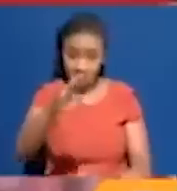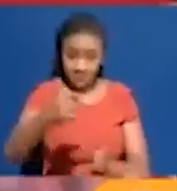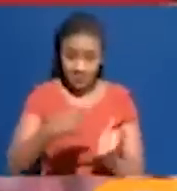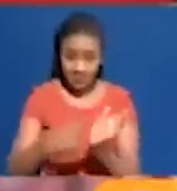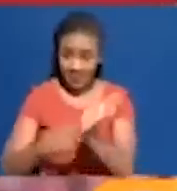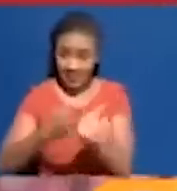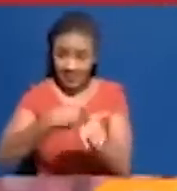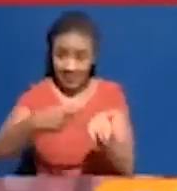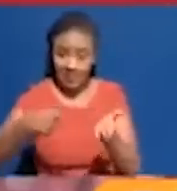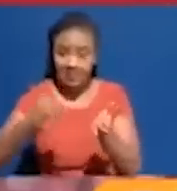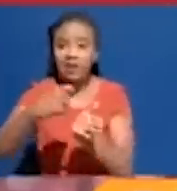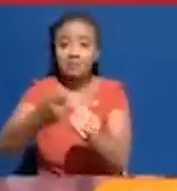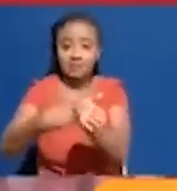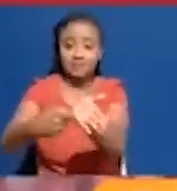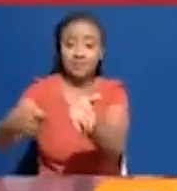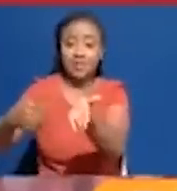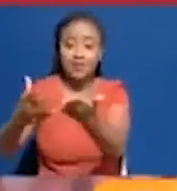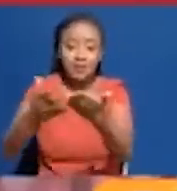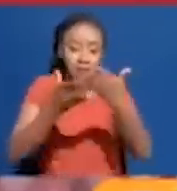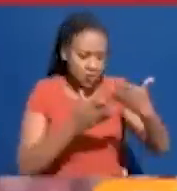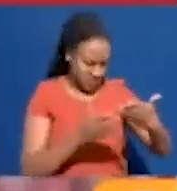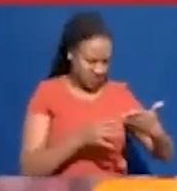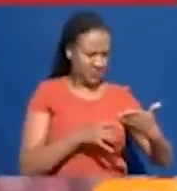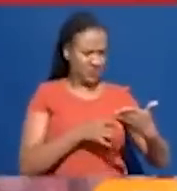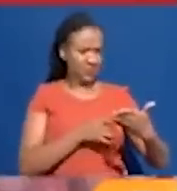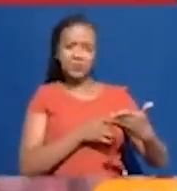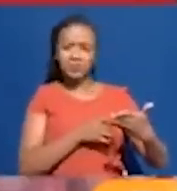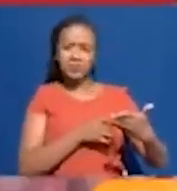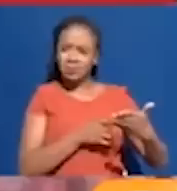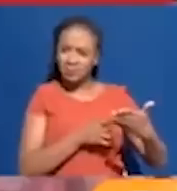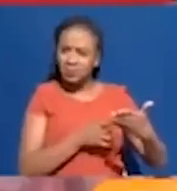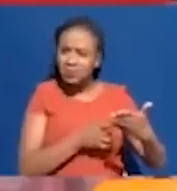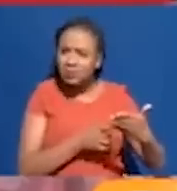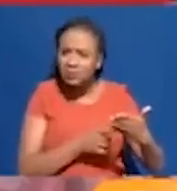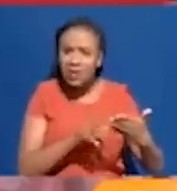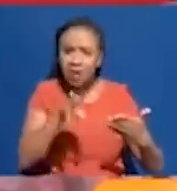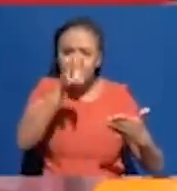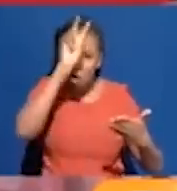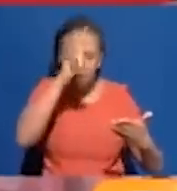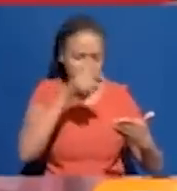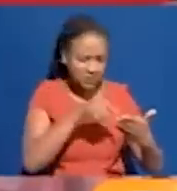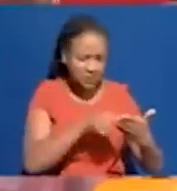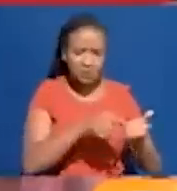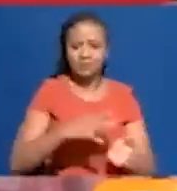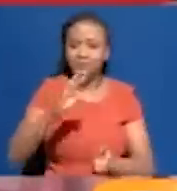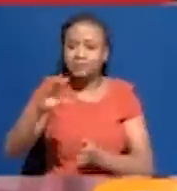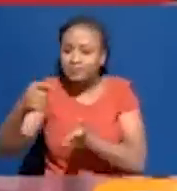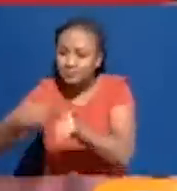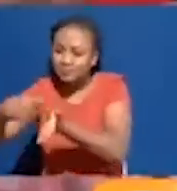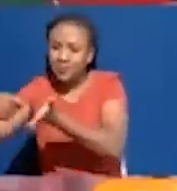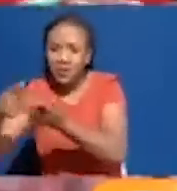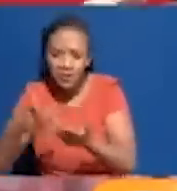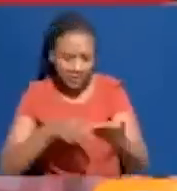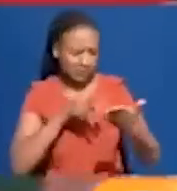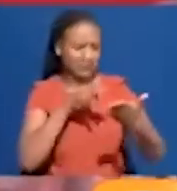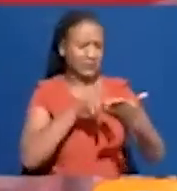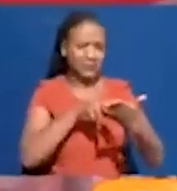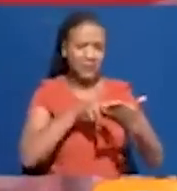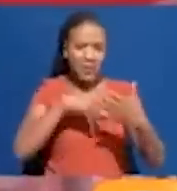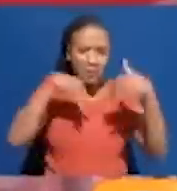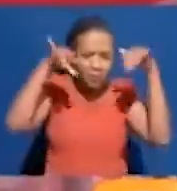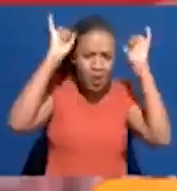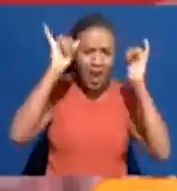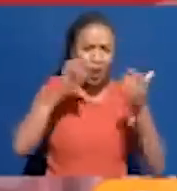signature hapo, unapata wakaenda kukagua amechora hapo ng'ombe. Mwingine unamwambia weka signature amechora hapo mbuzi.